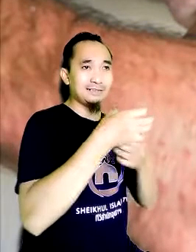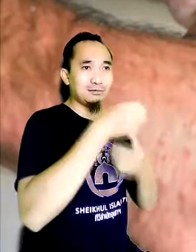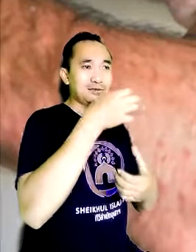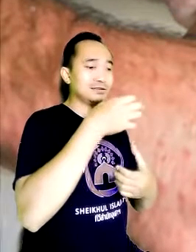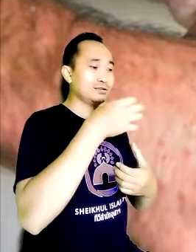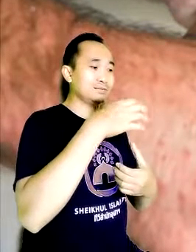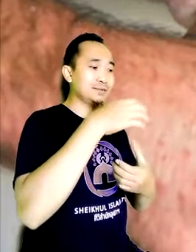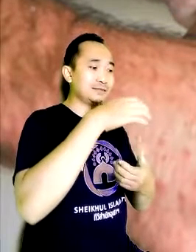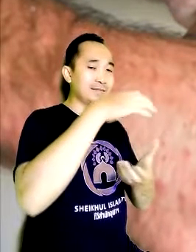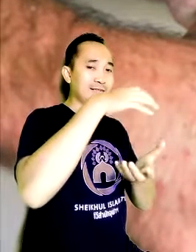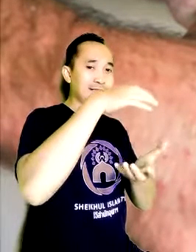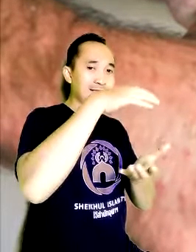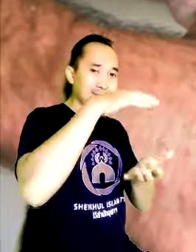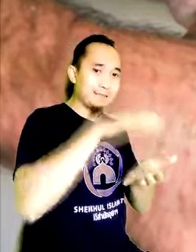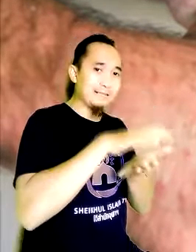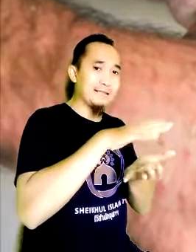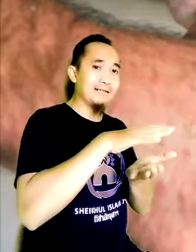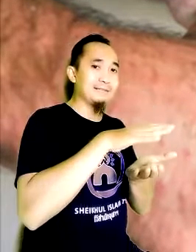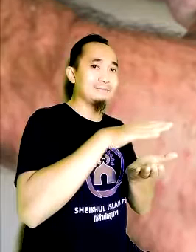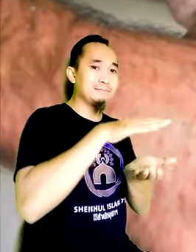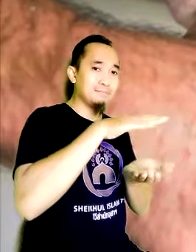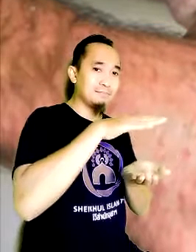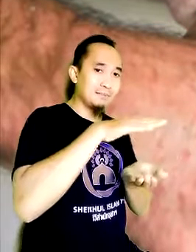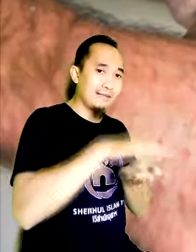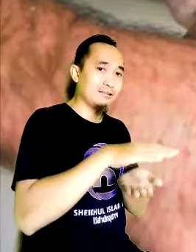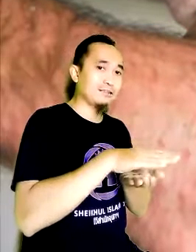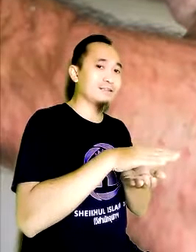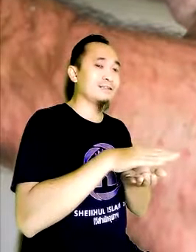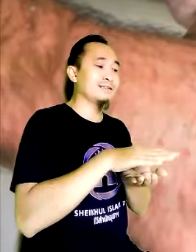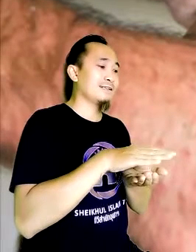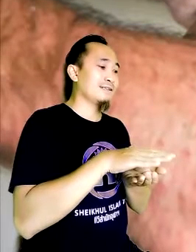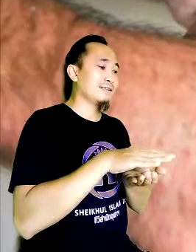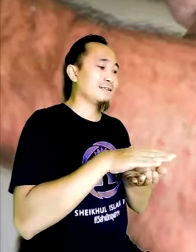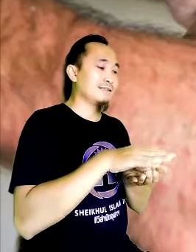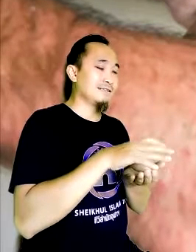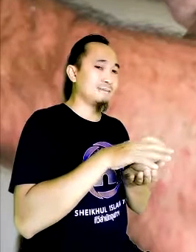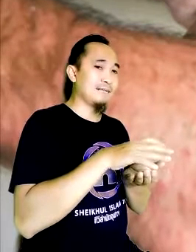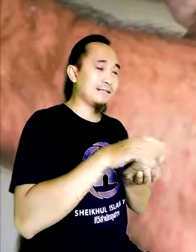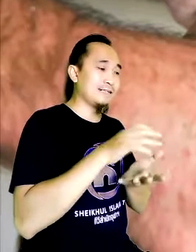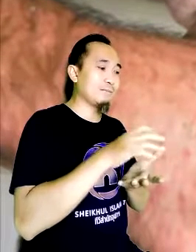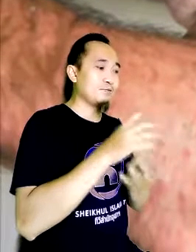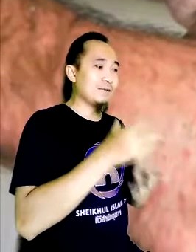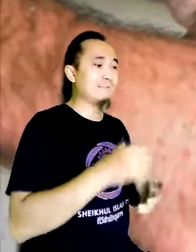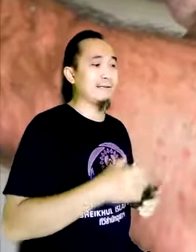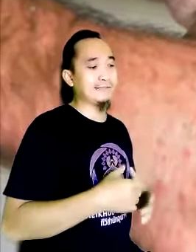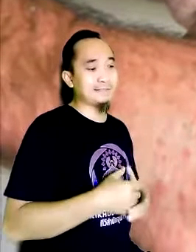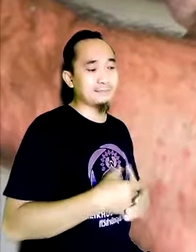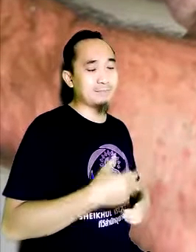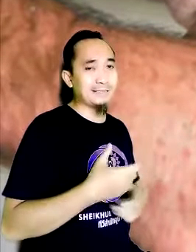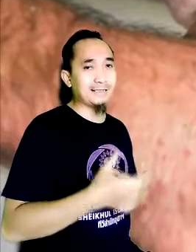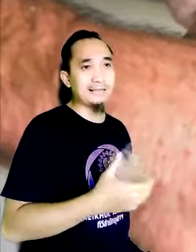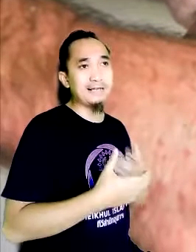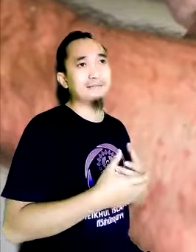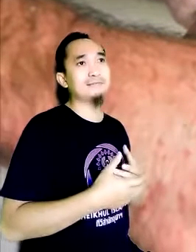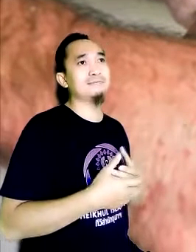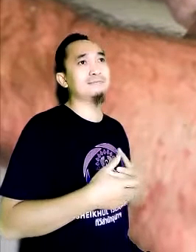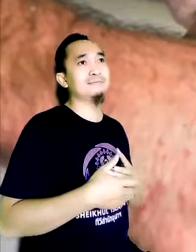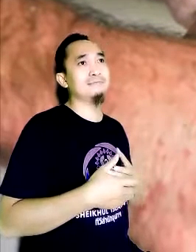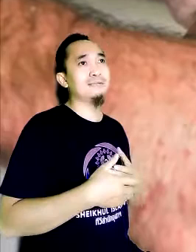yang tadinya utuh bisa menjadi lebih pendek, melayot. Berarti yang berubah apanya ini?